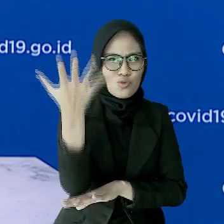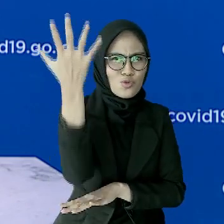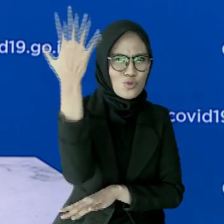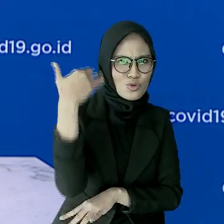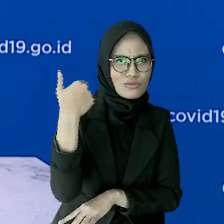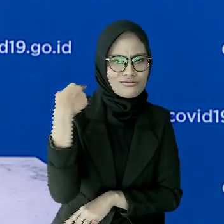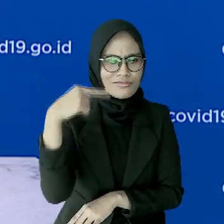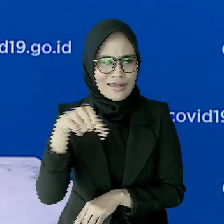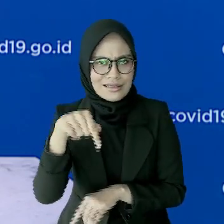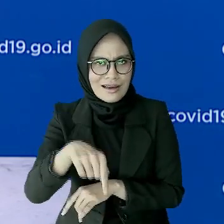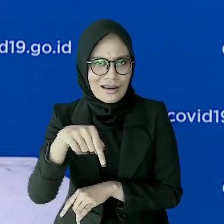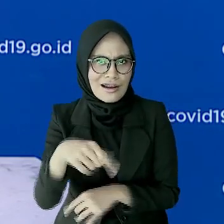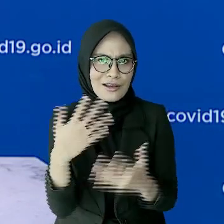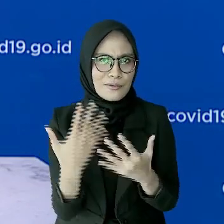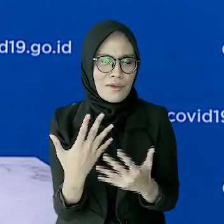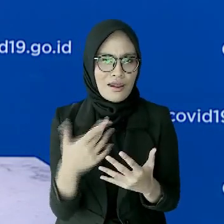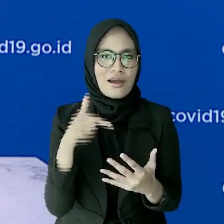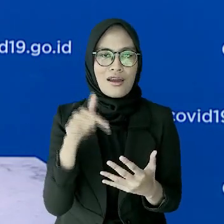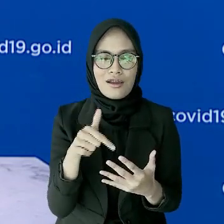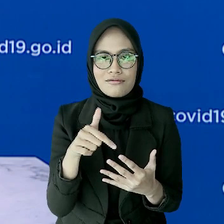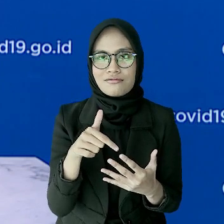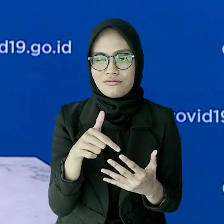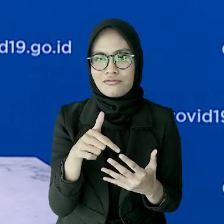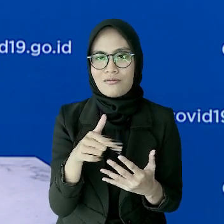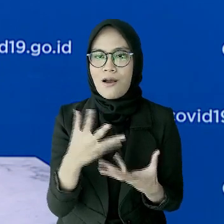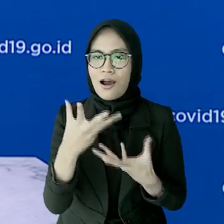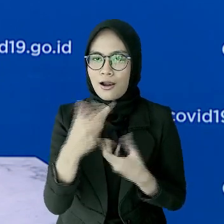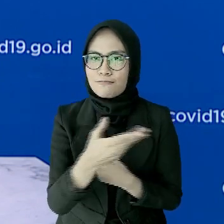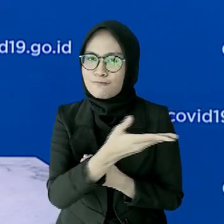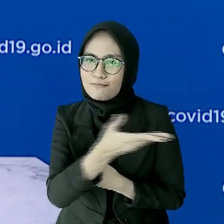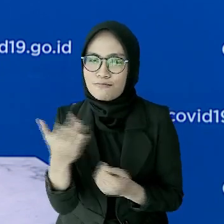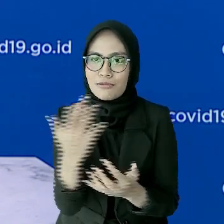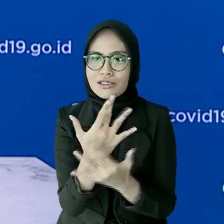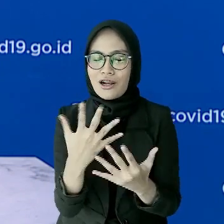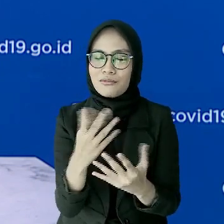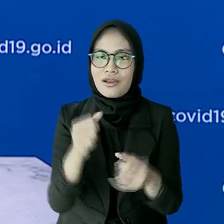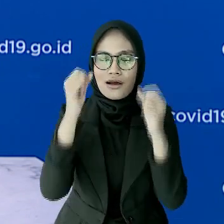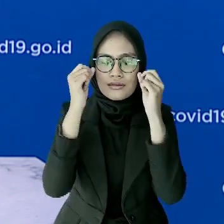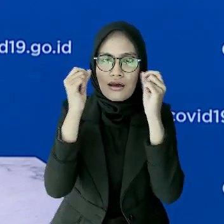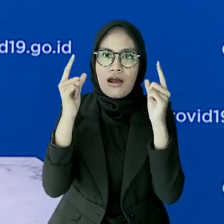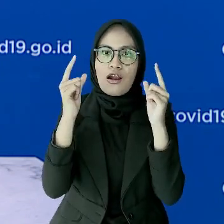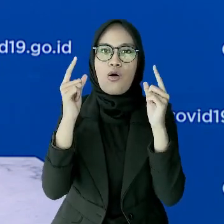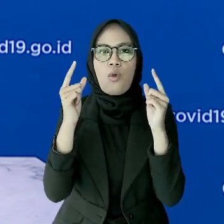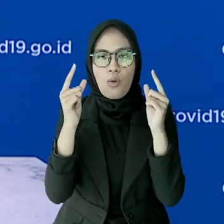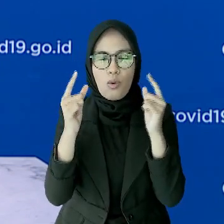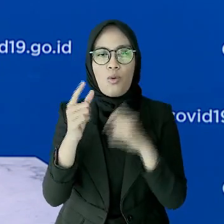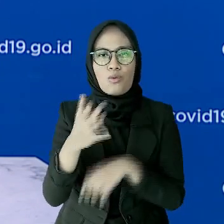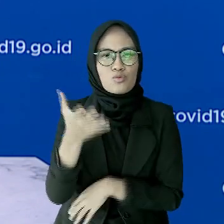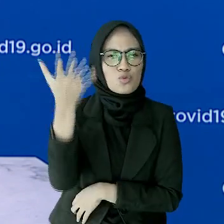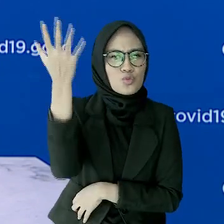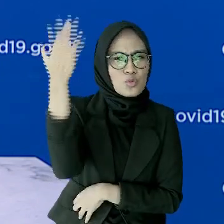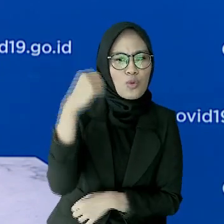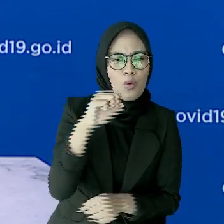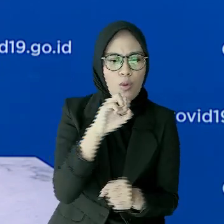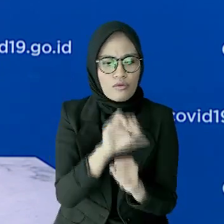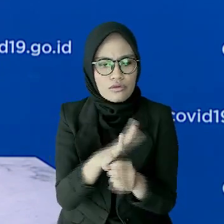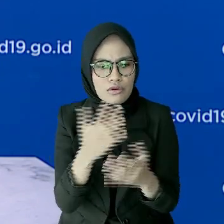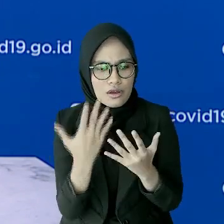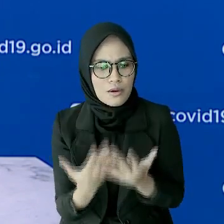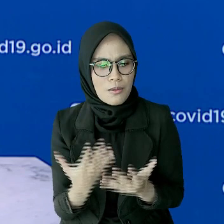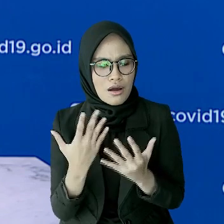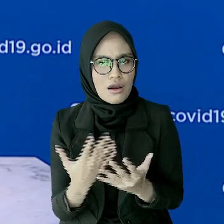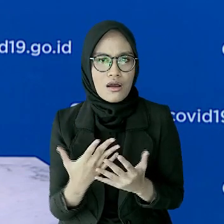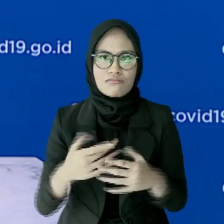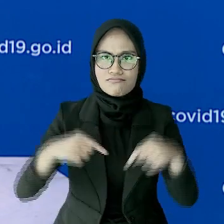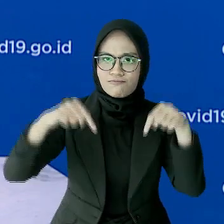Selain itu, pembahasan ini diharapkan dapat menyadarkan kita akan kondisi kasus terkini secara umum dan